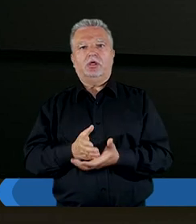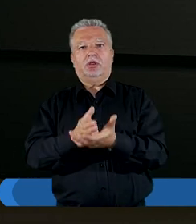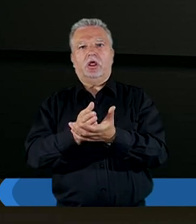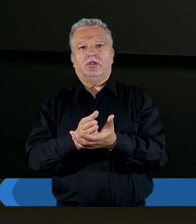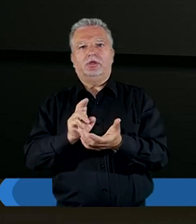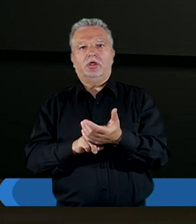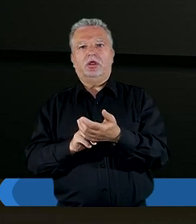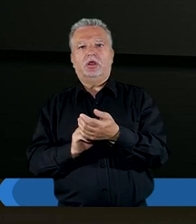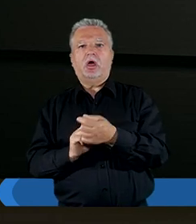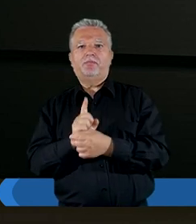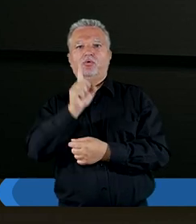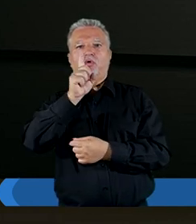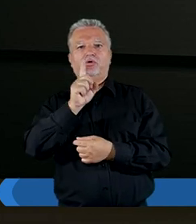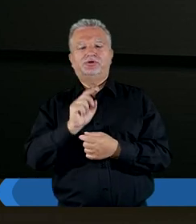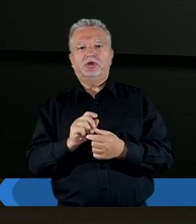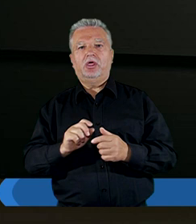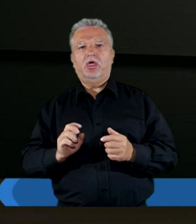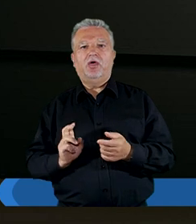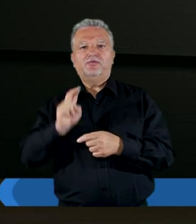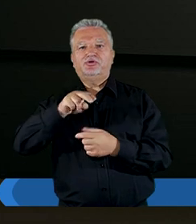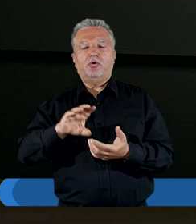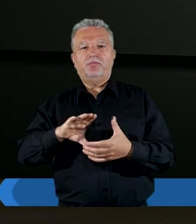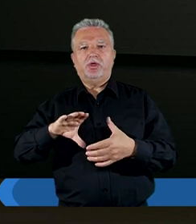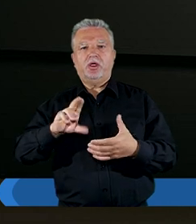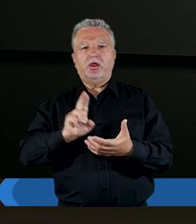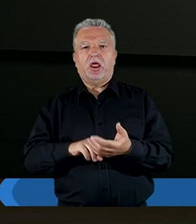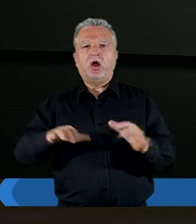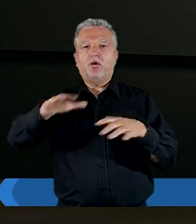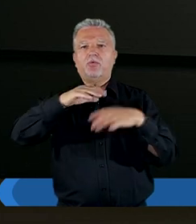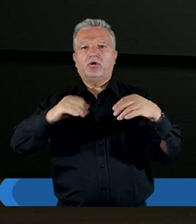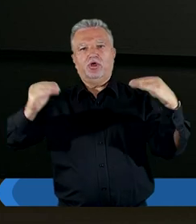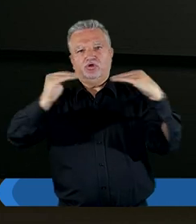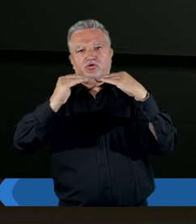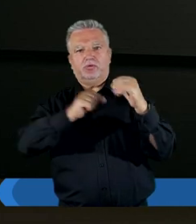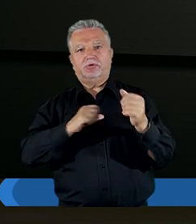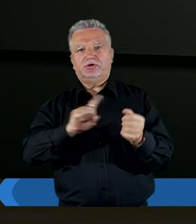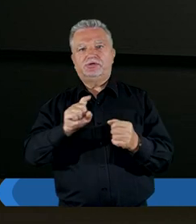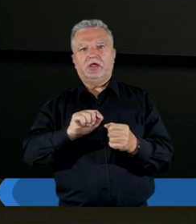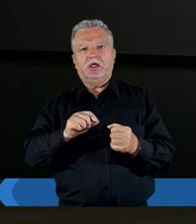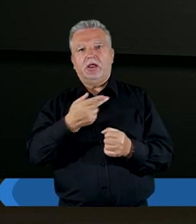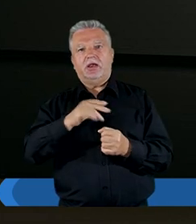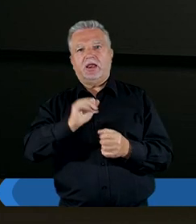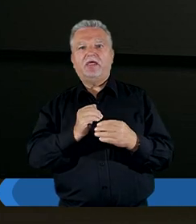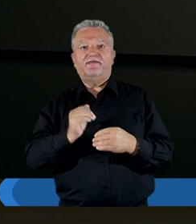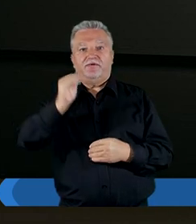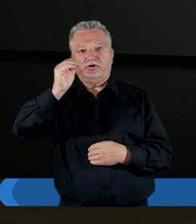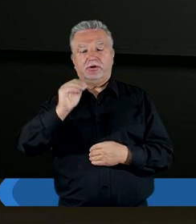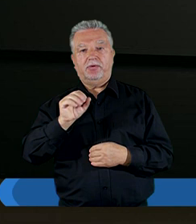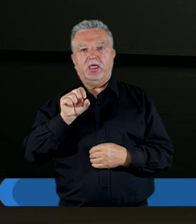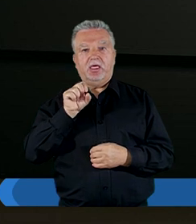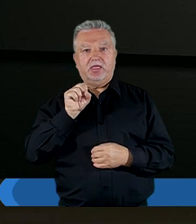najdalszej północy. Wstąpię na szczyty obłoków, zrównam się z najwyższym. I taki, jaki miał